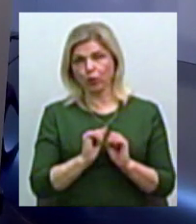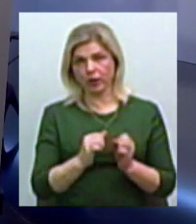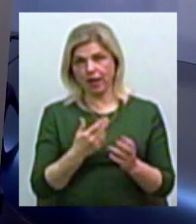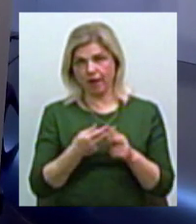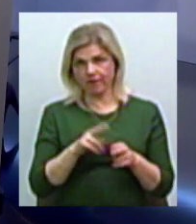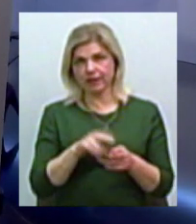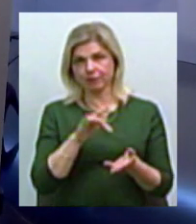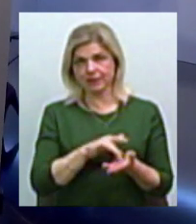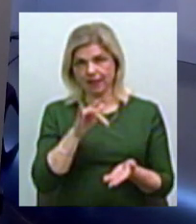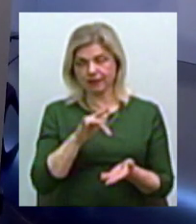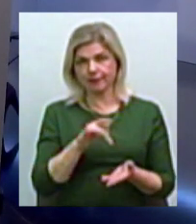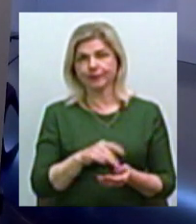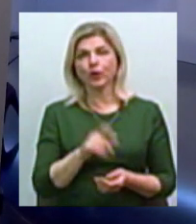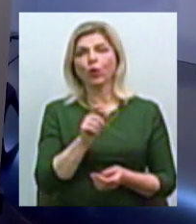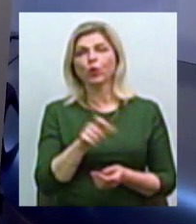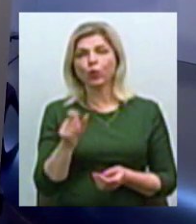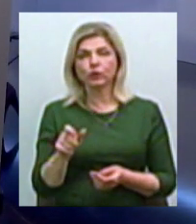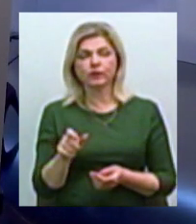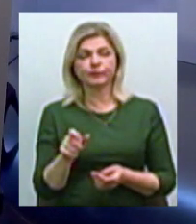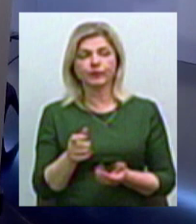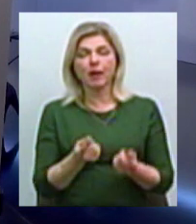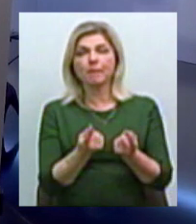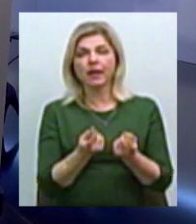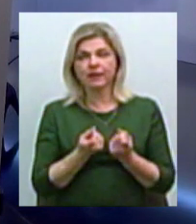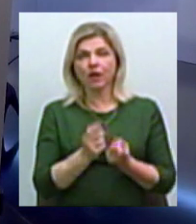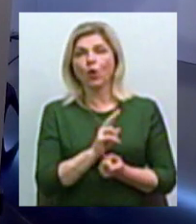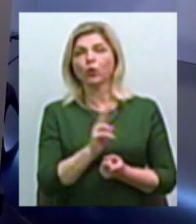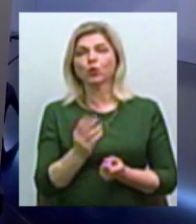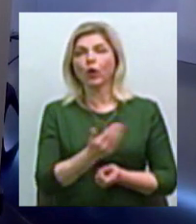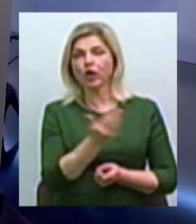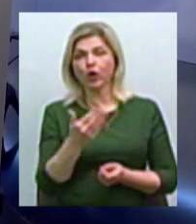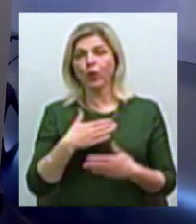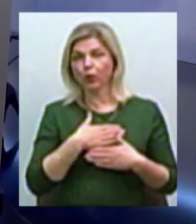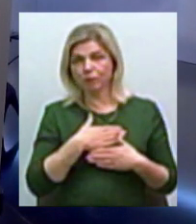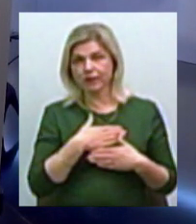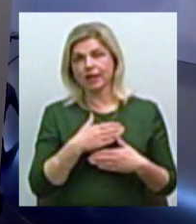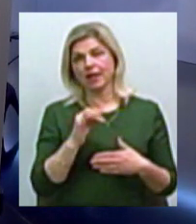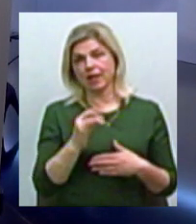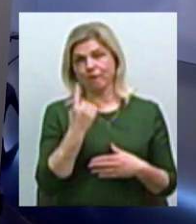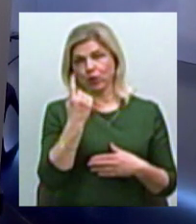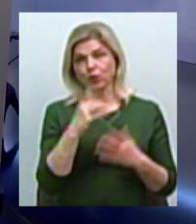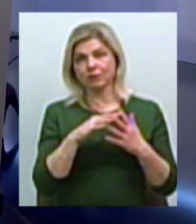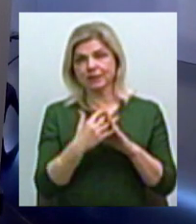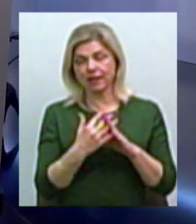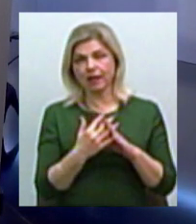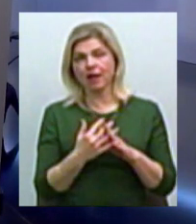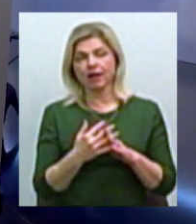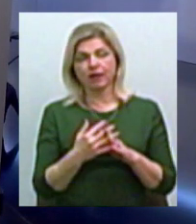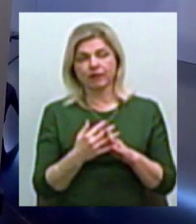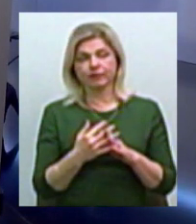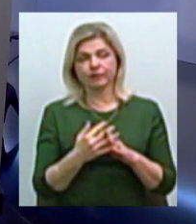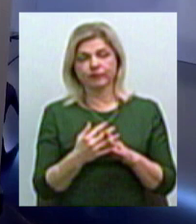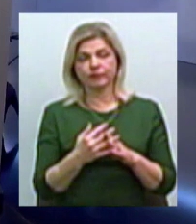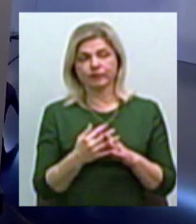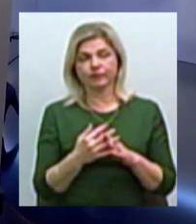ну, люди якраз притягують до себе ну, ті, хто їх любить і кого вони люблять, то у нас в одному селі там виходить, як Олена сказала,